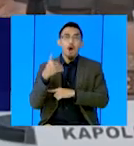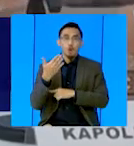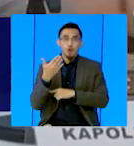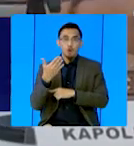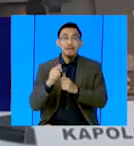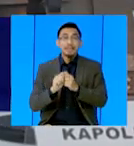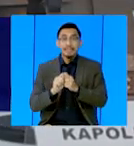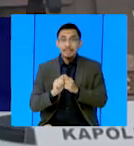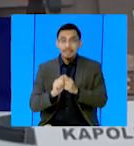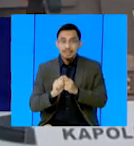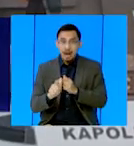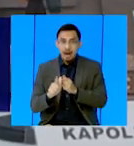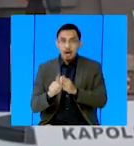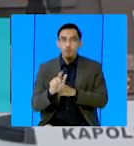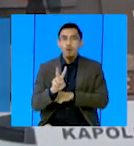denda rp24 juta